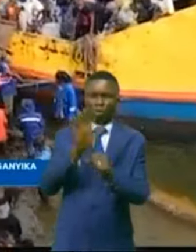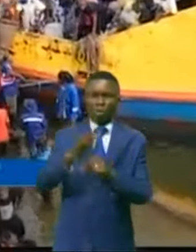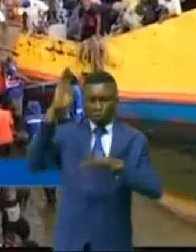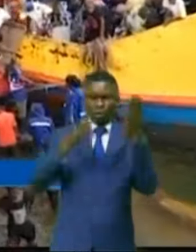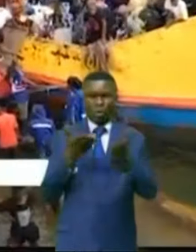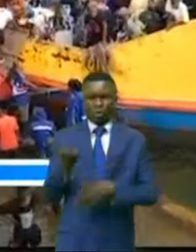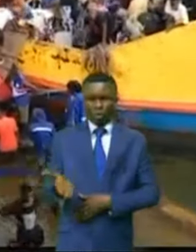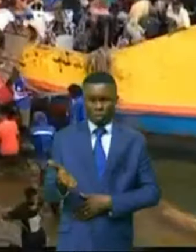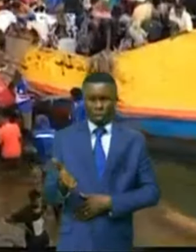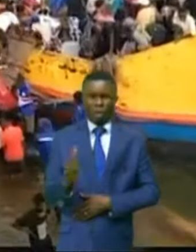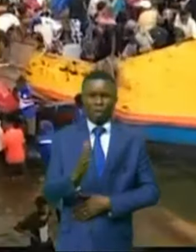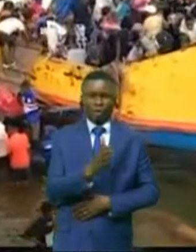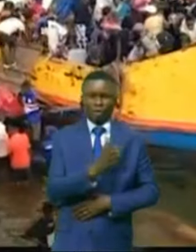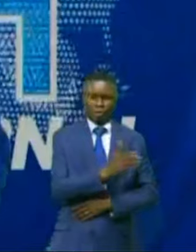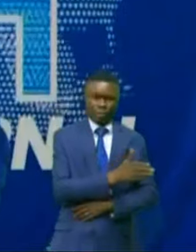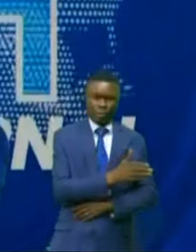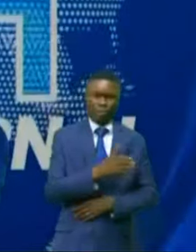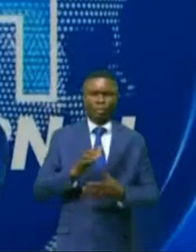dangereux pour la montée des eaux.